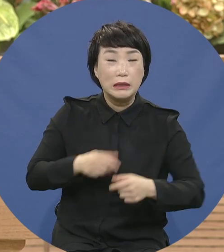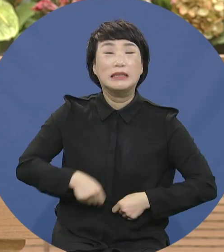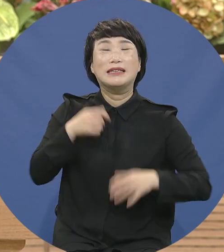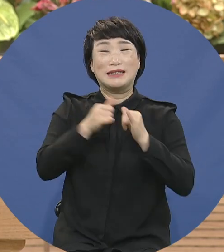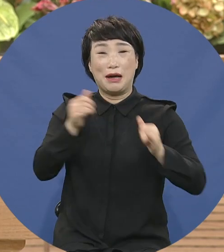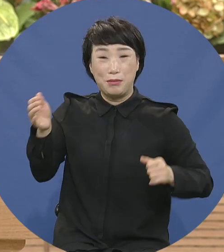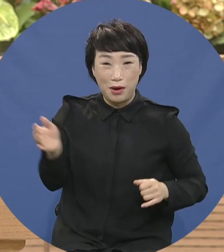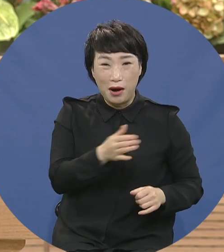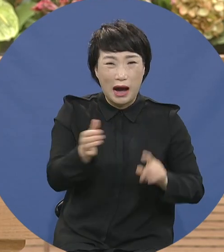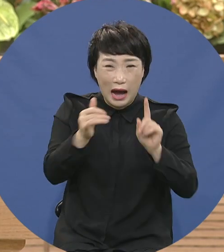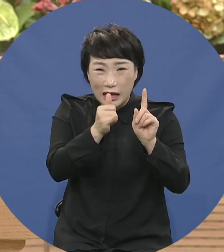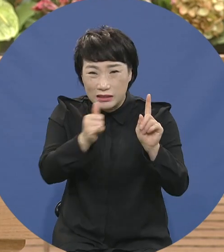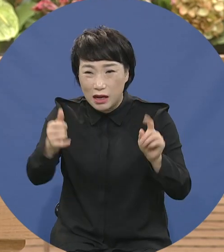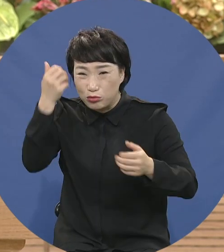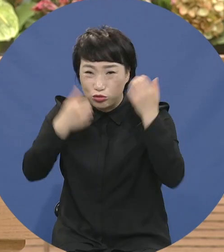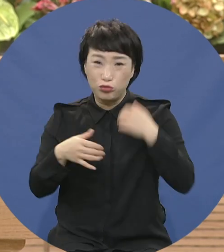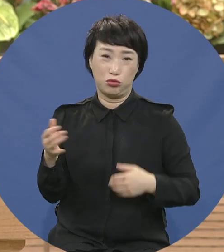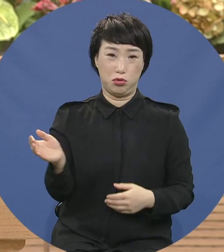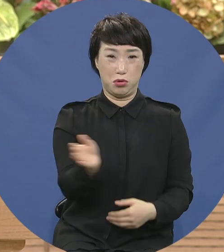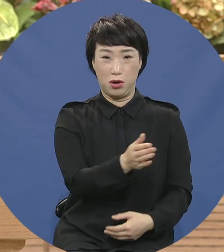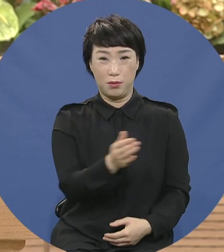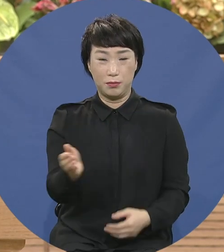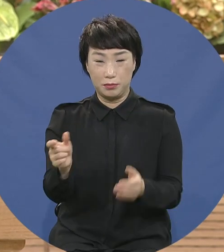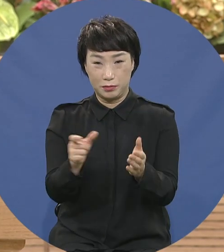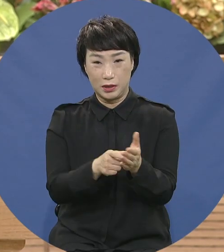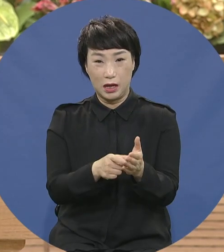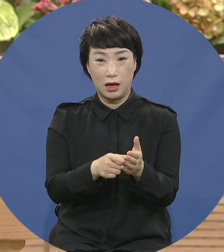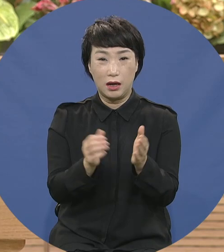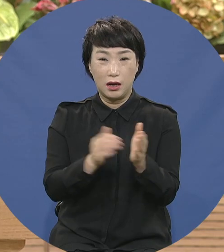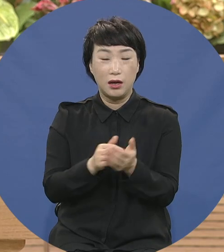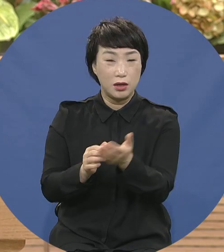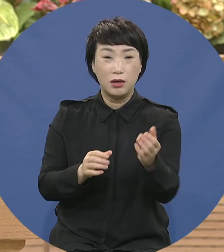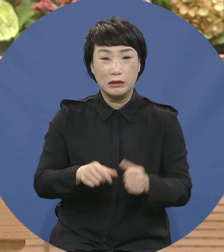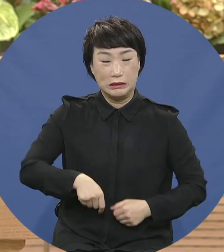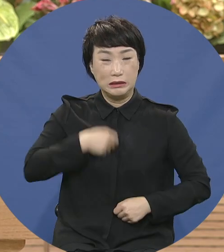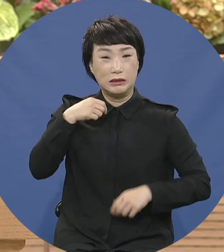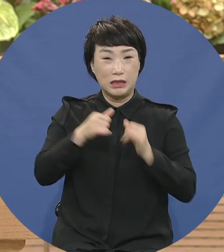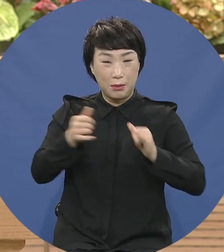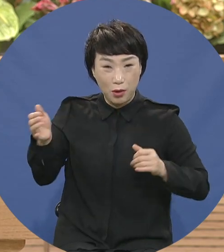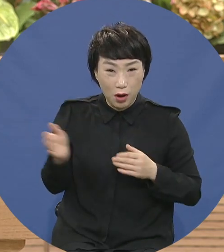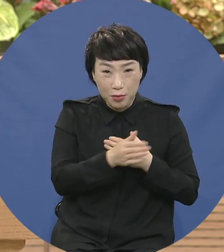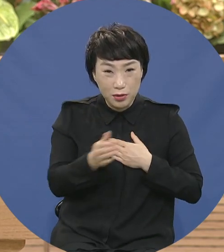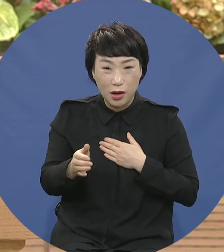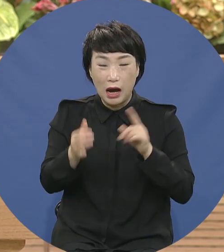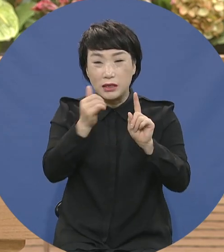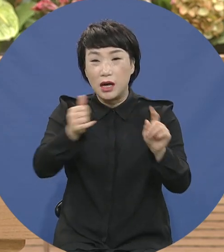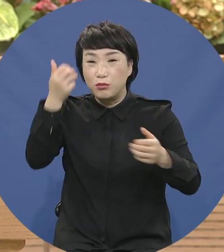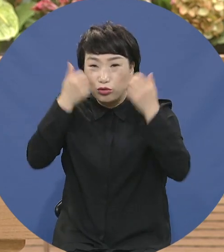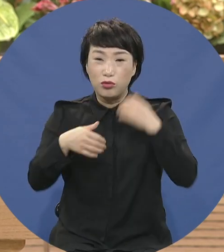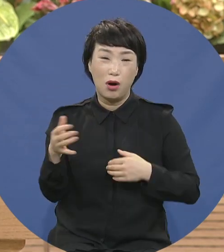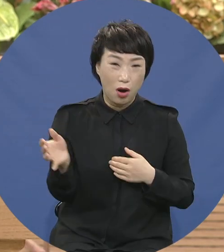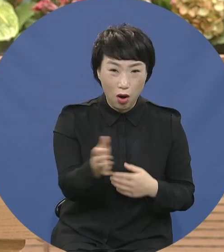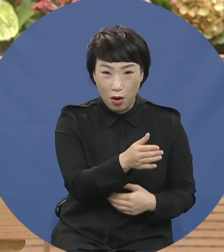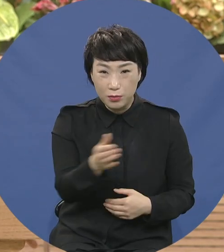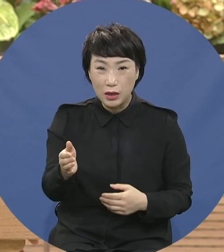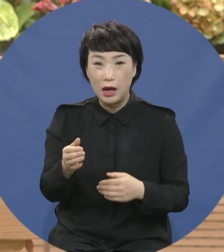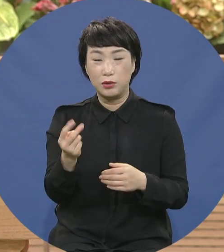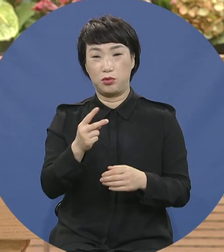의인은 없나니 하나도 없다. 의인은 없나니 하나도 없다.